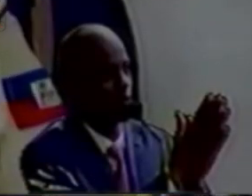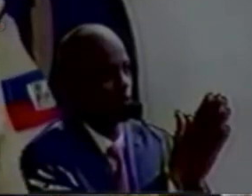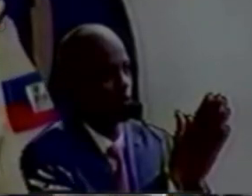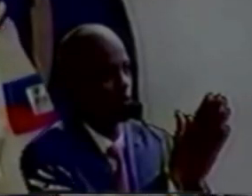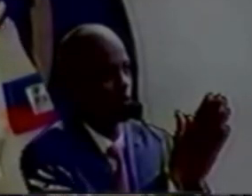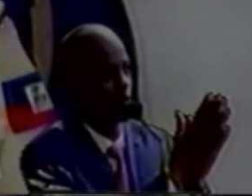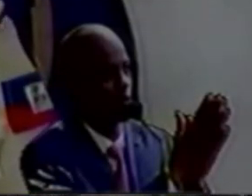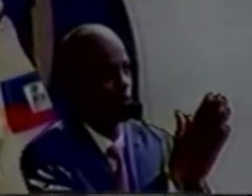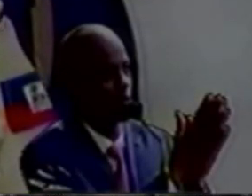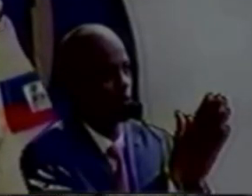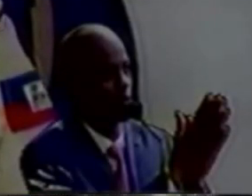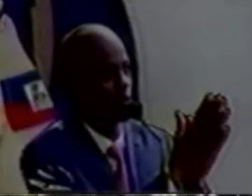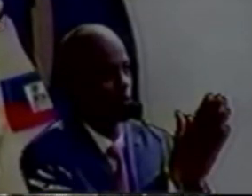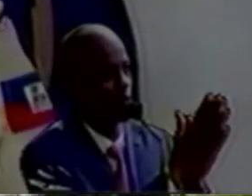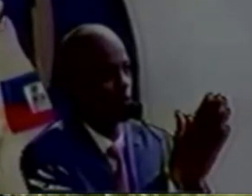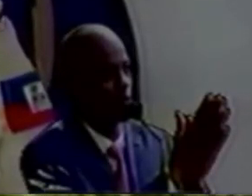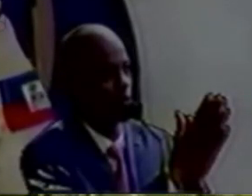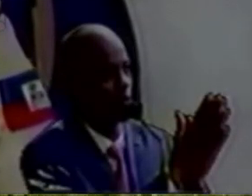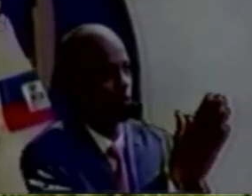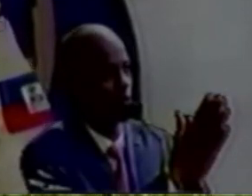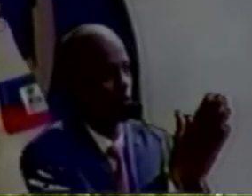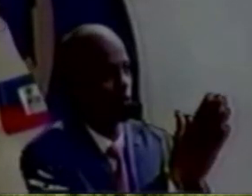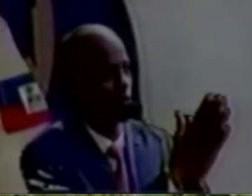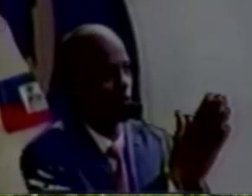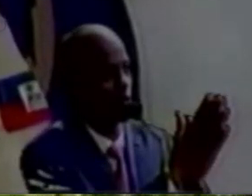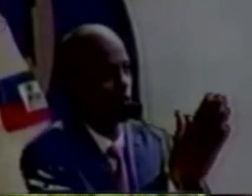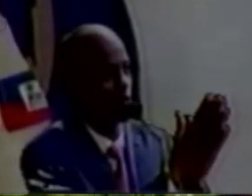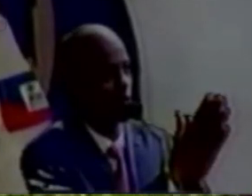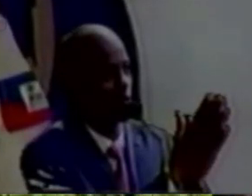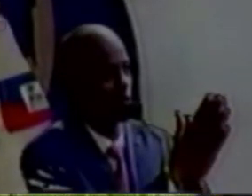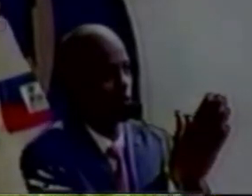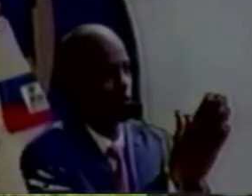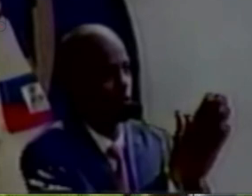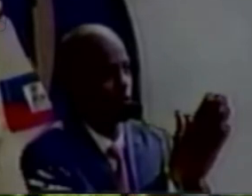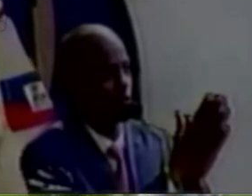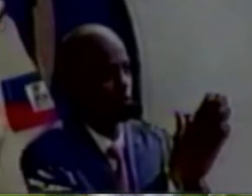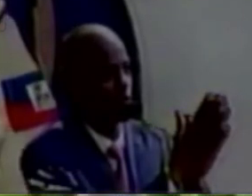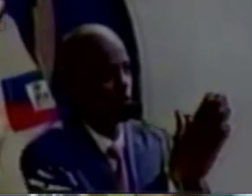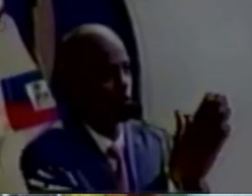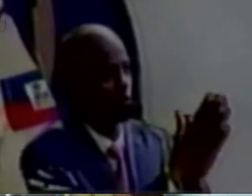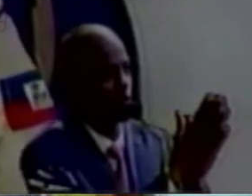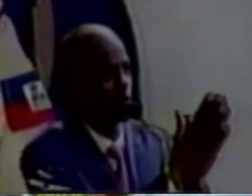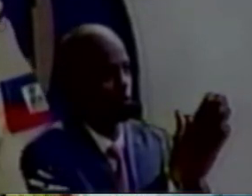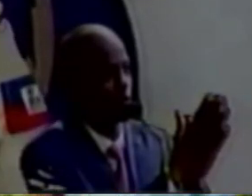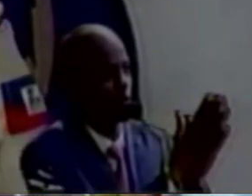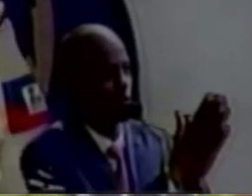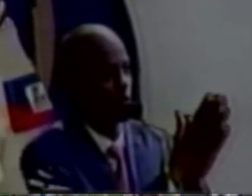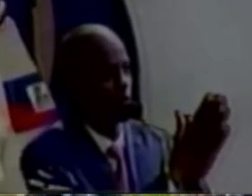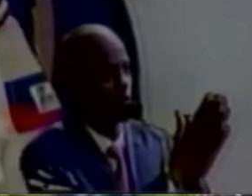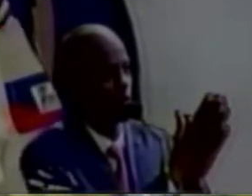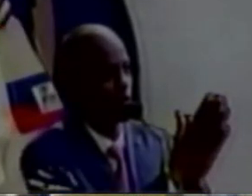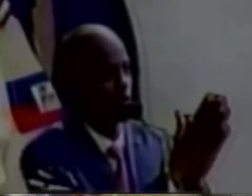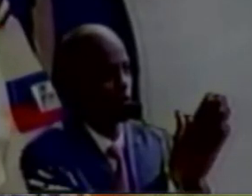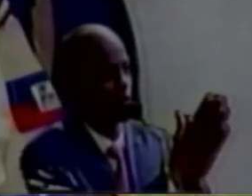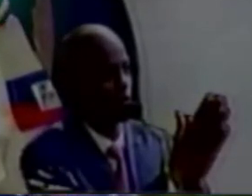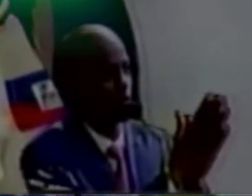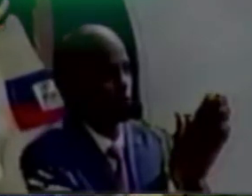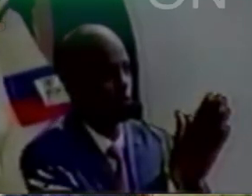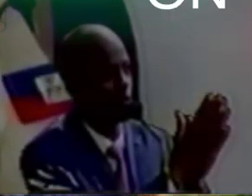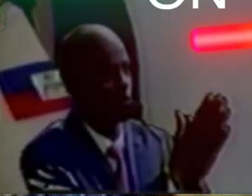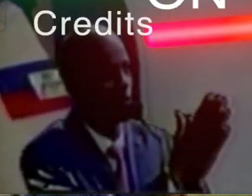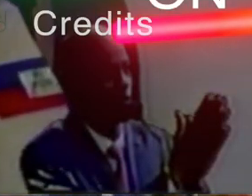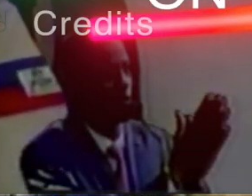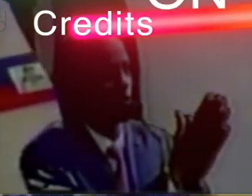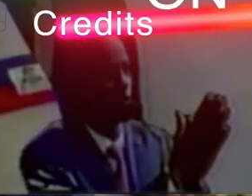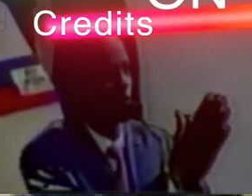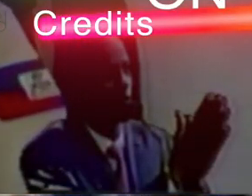ouvrez. Voyez dans le Grand Sud là, assurez-vous, c'est un camion qui est en bon état. Pour ne pas bailler le convoi à problème. Parce